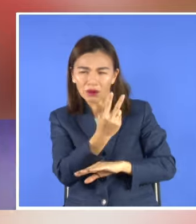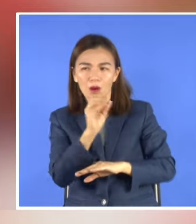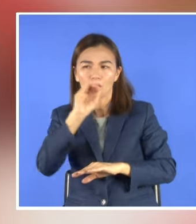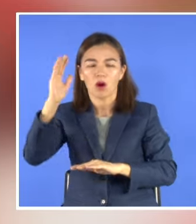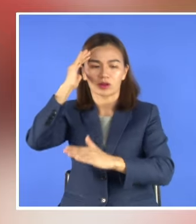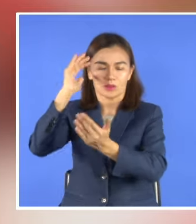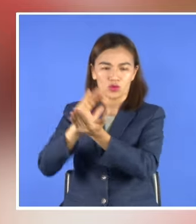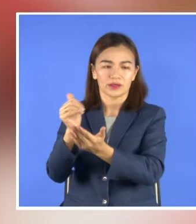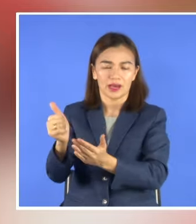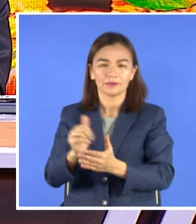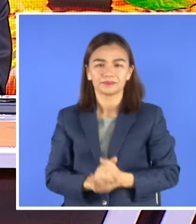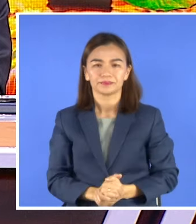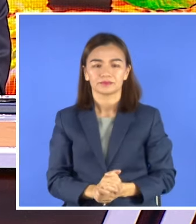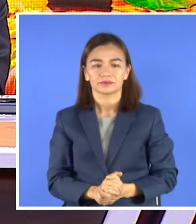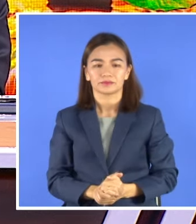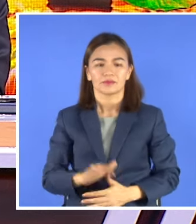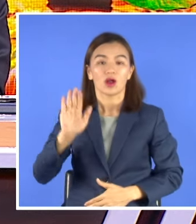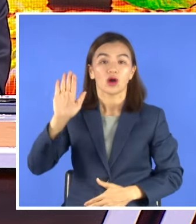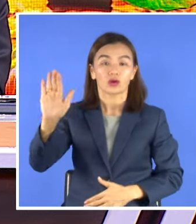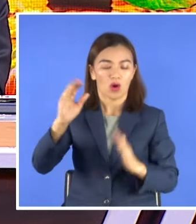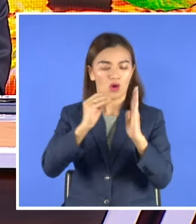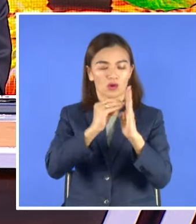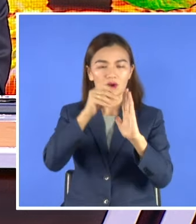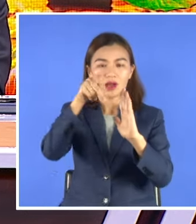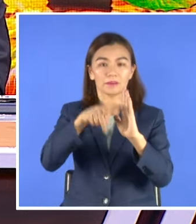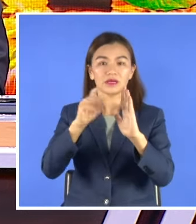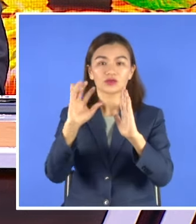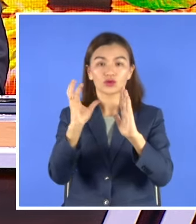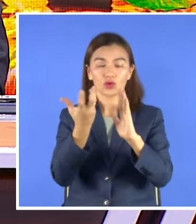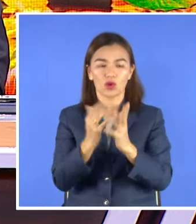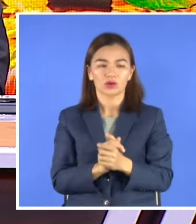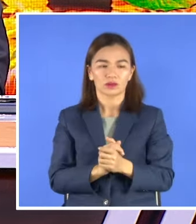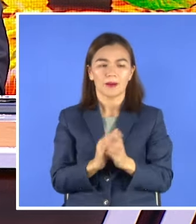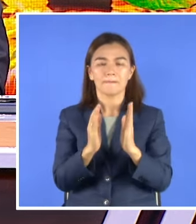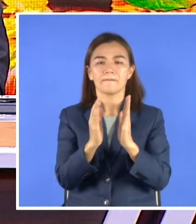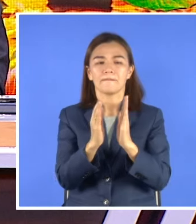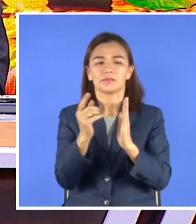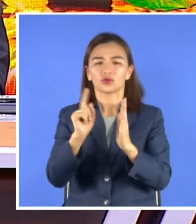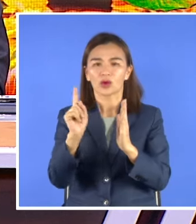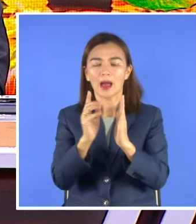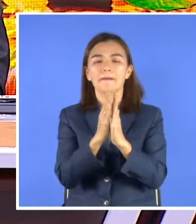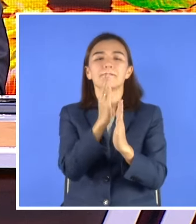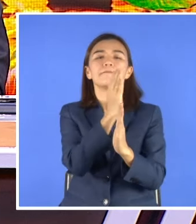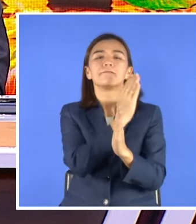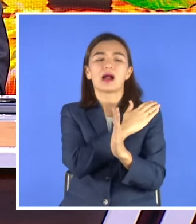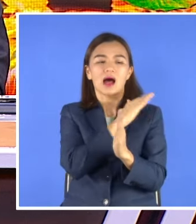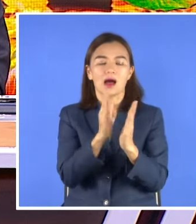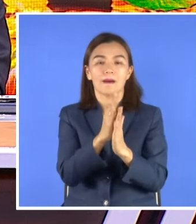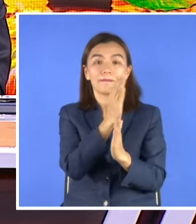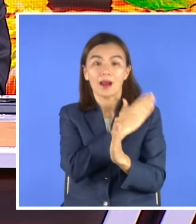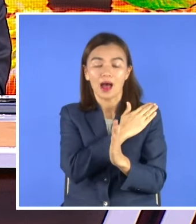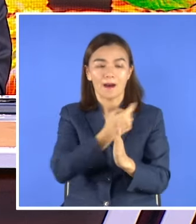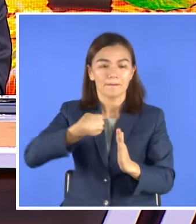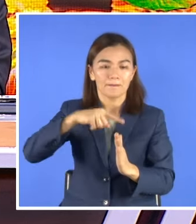ไปต่อกันที่จังหวัดพิษณุโลกหลวงพ่อเนี่ยตะเวนลักพระพูดไม่ผิดนะครับหลวงพ่อเนี่ยตะเวนลักพระ